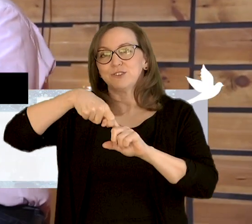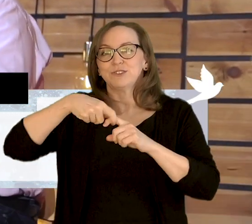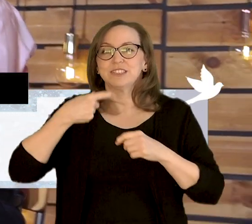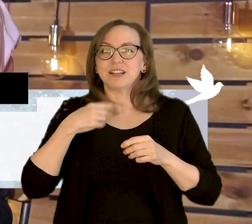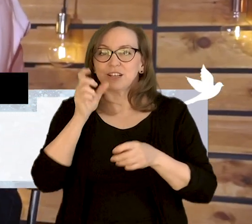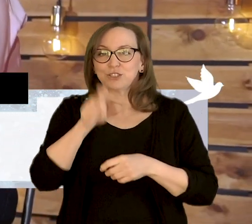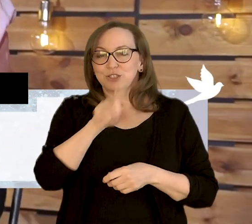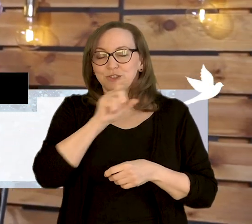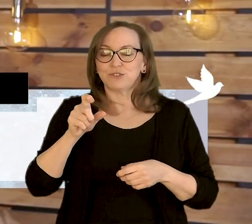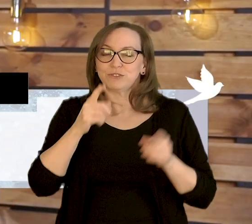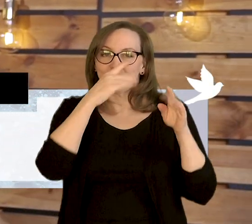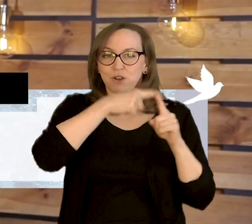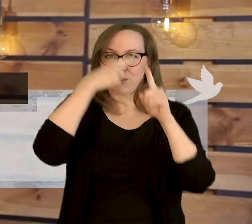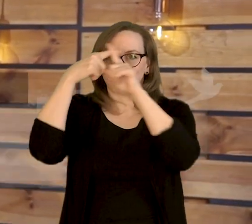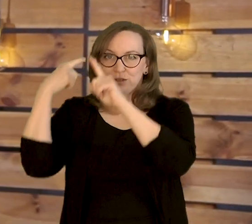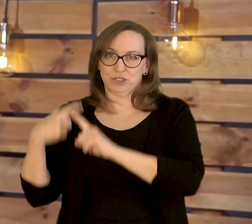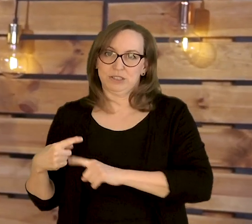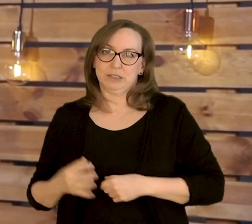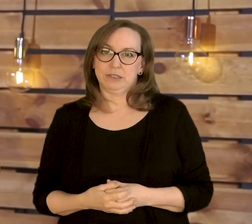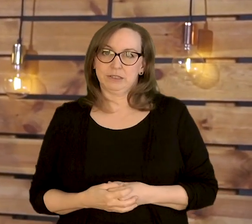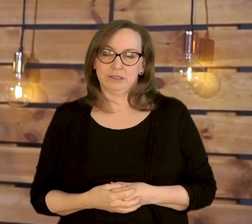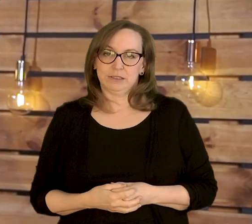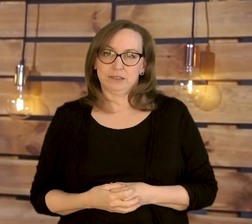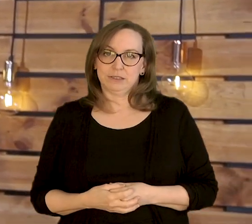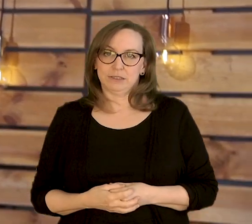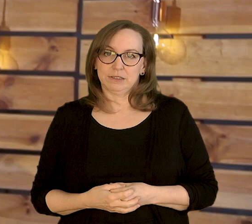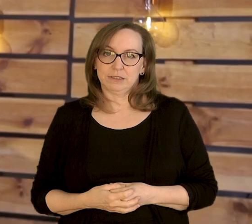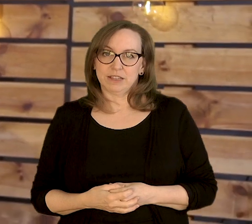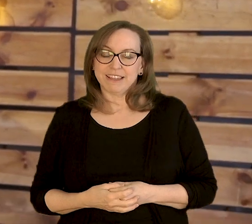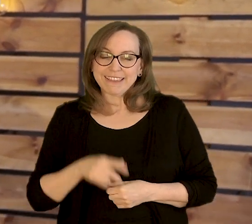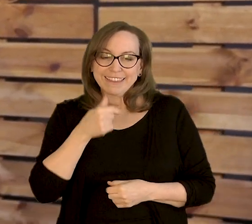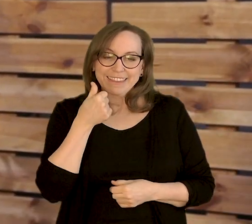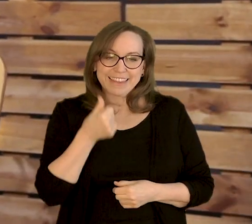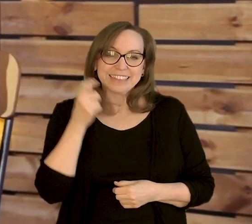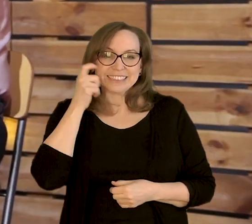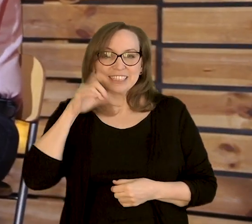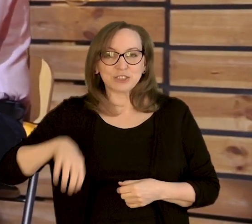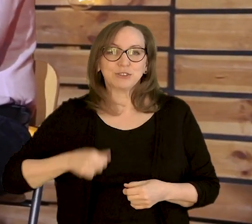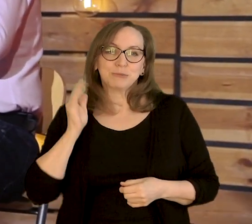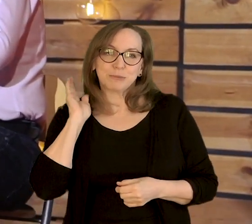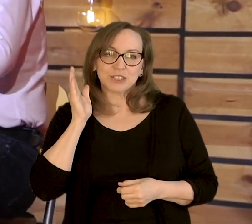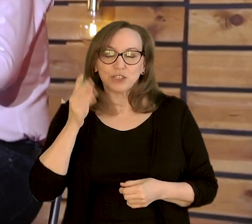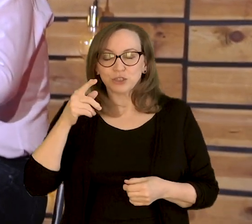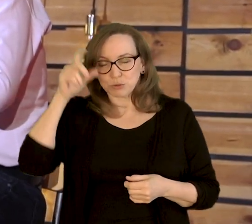że jeden ze skazańców okaże się człowiekiem wiary.